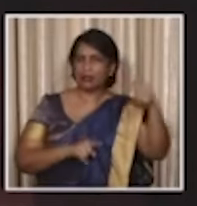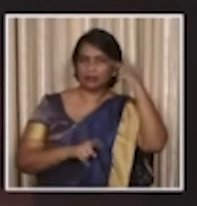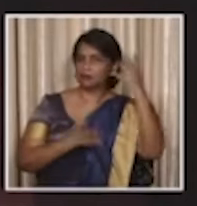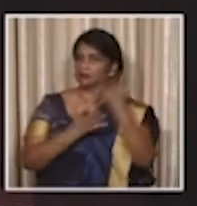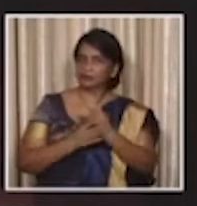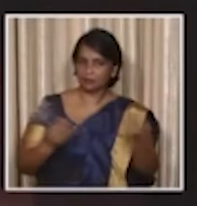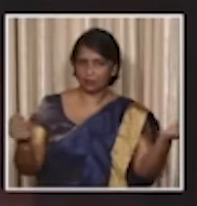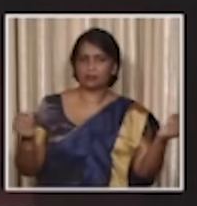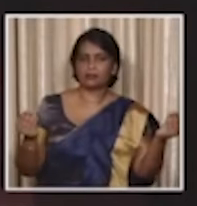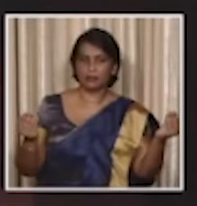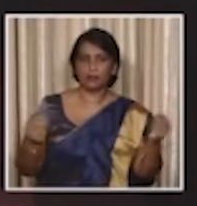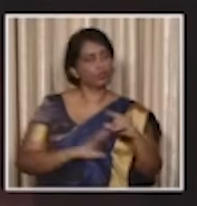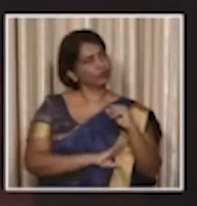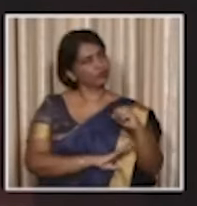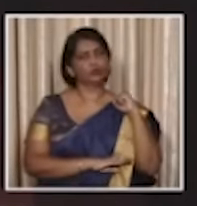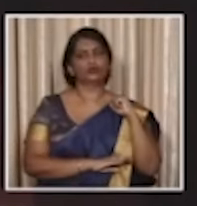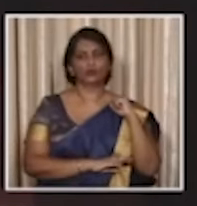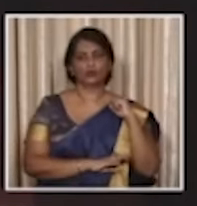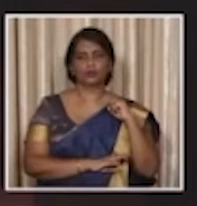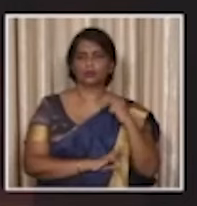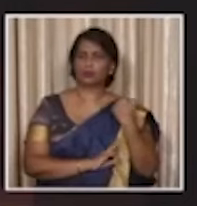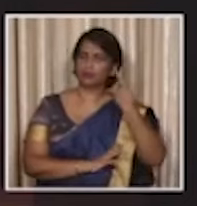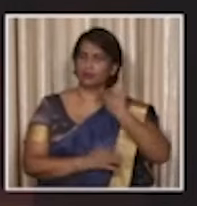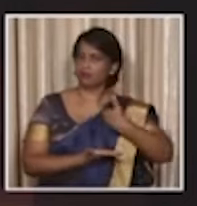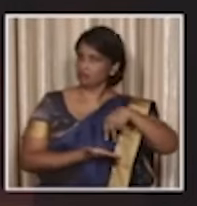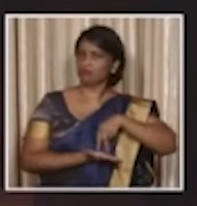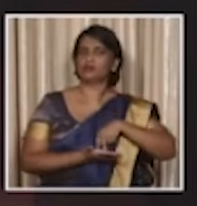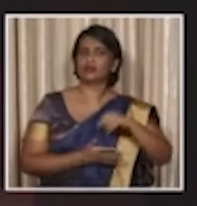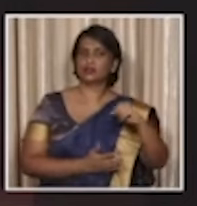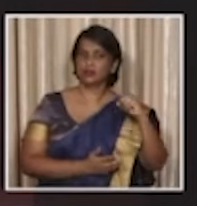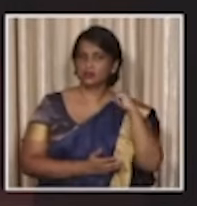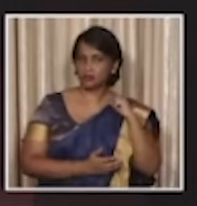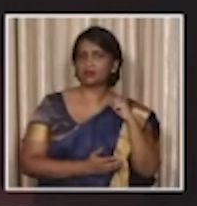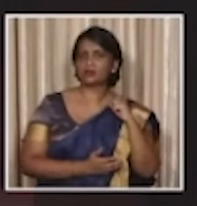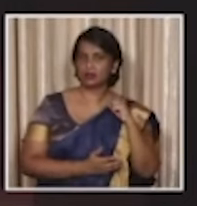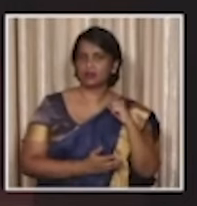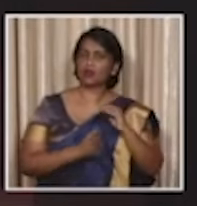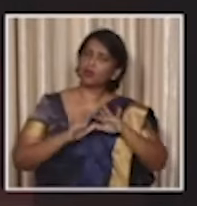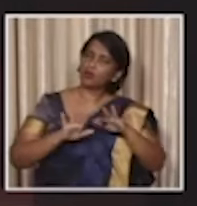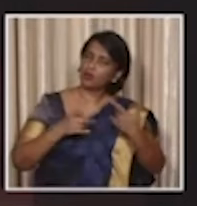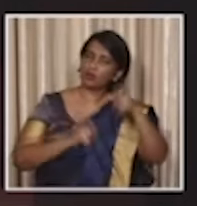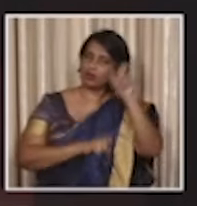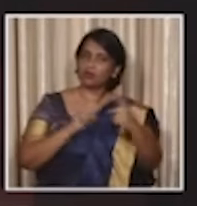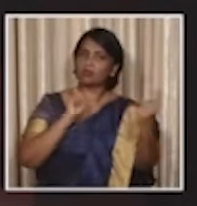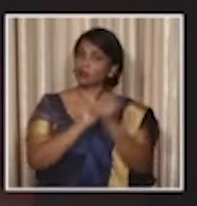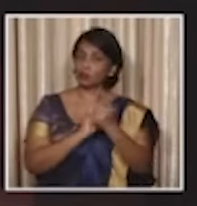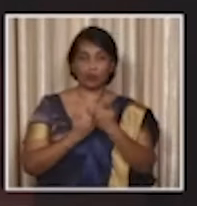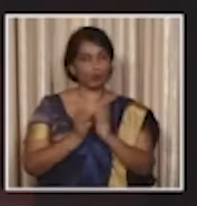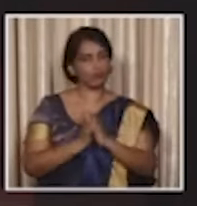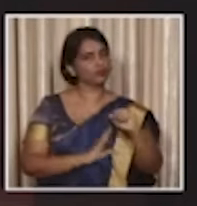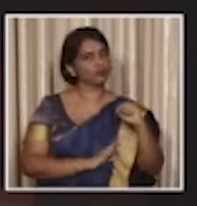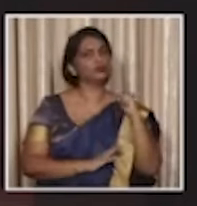මිදෙන්න කොන්ද කෙලින් තියාගෙන කශේරුකාව ශක්තිමත් කරගෙන ඕනම කෙනෙක් එක්ක ආත්ම ශක්තිය